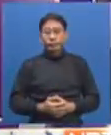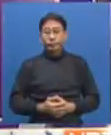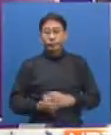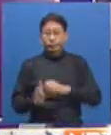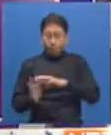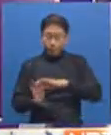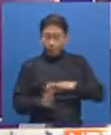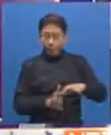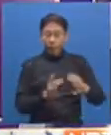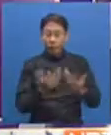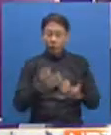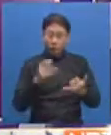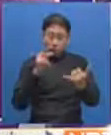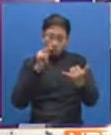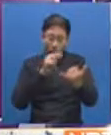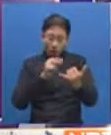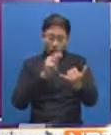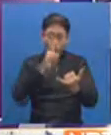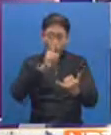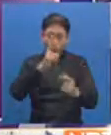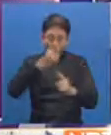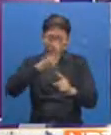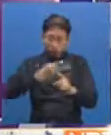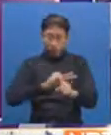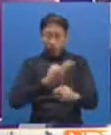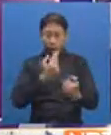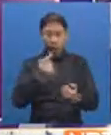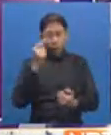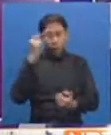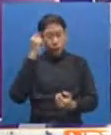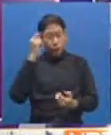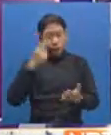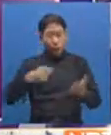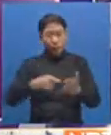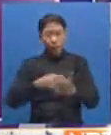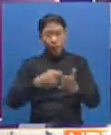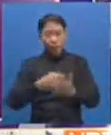แต่ก็ต้องรอผลการพิสูจน์นะคะอีก 2เดือนนะคะถึงจะรู้หรือสาเหตุที่แน่ชัดของคดีนี้